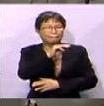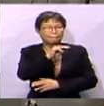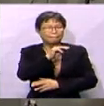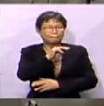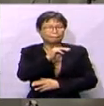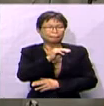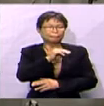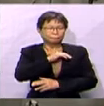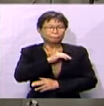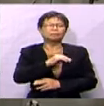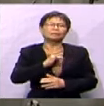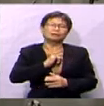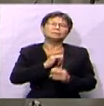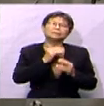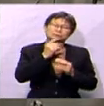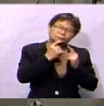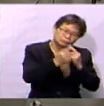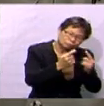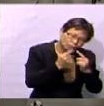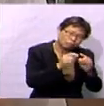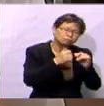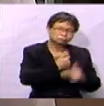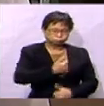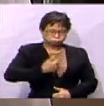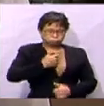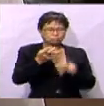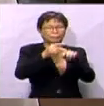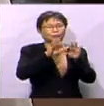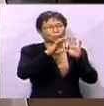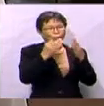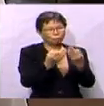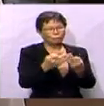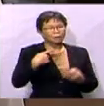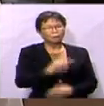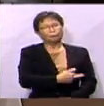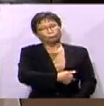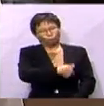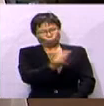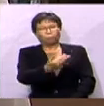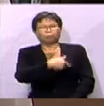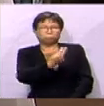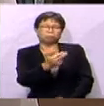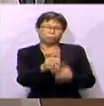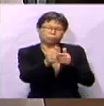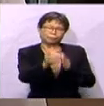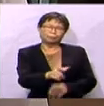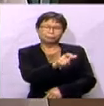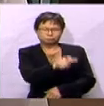ingin menyampaikan setinggi-tinggi takziah kepada keluarga beliau. Kita hilang lagi satu orang pemimpin yang